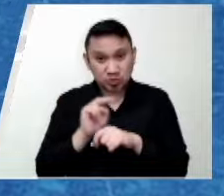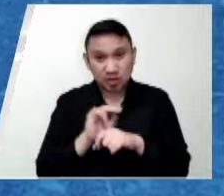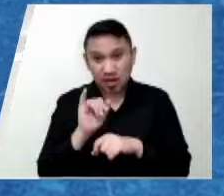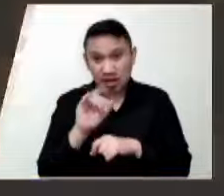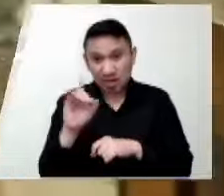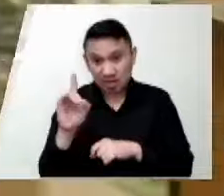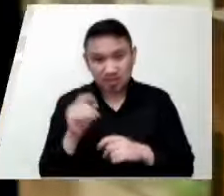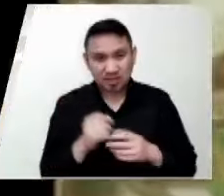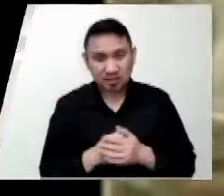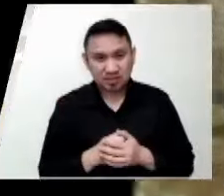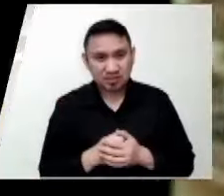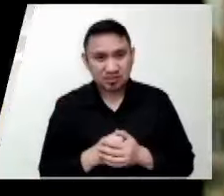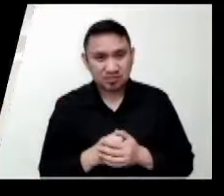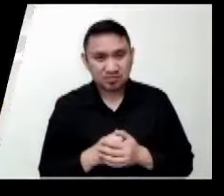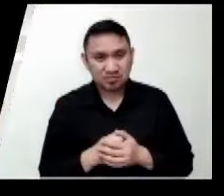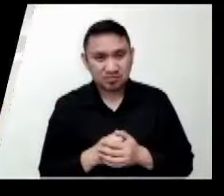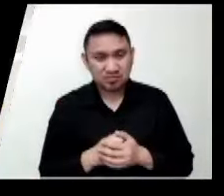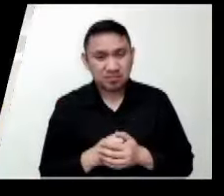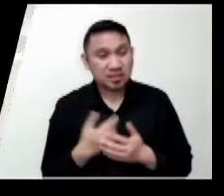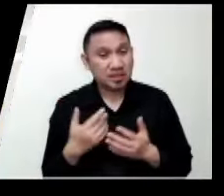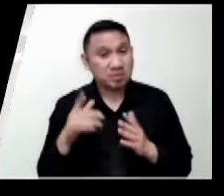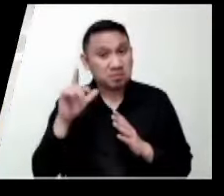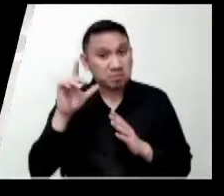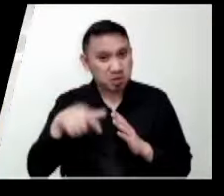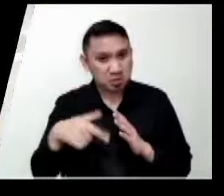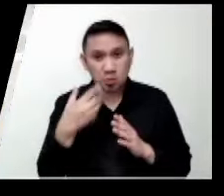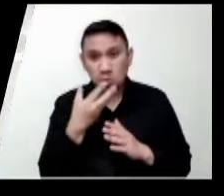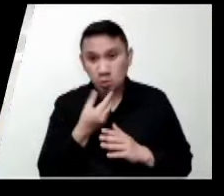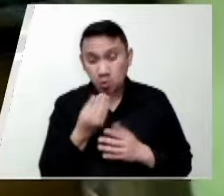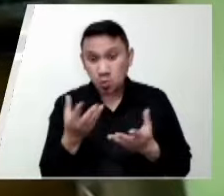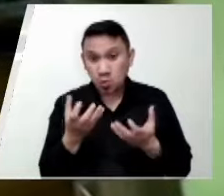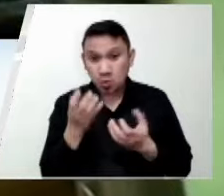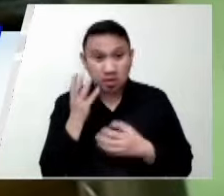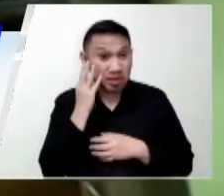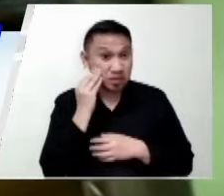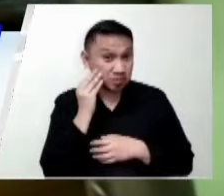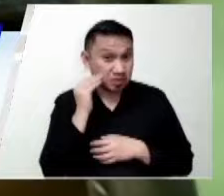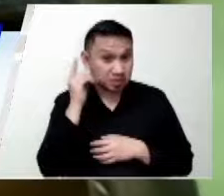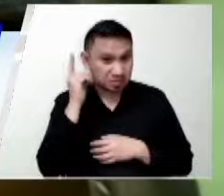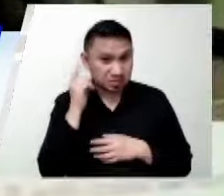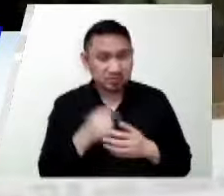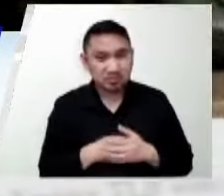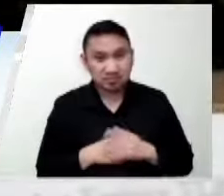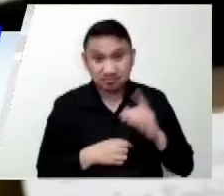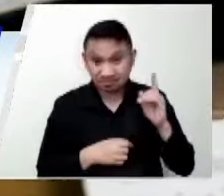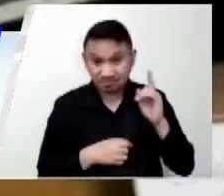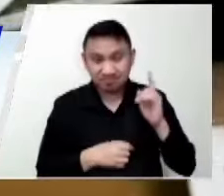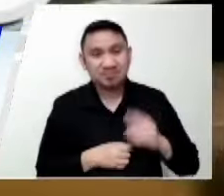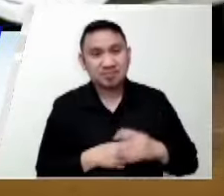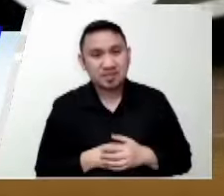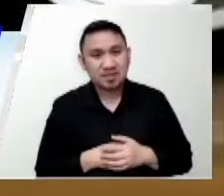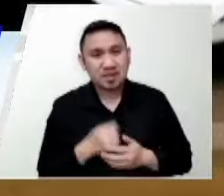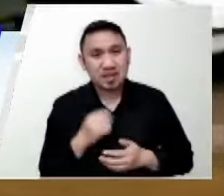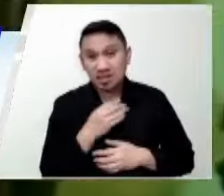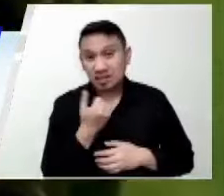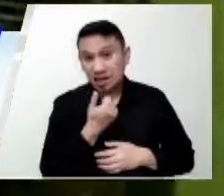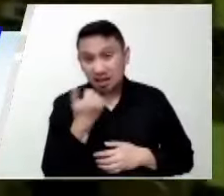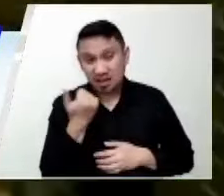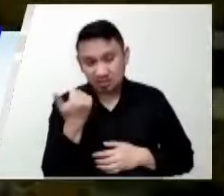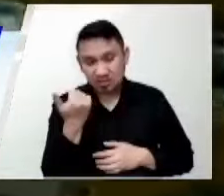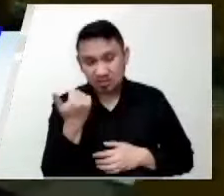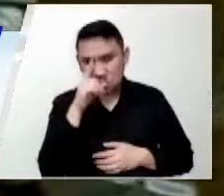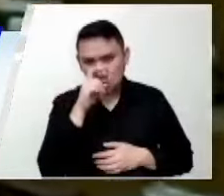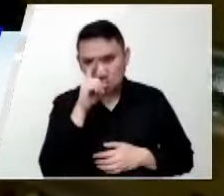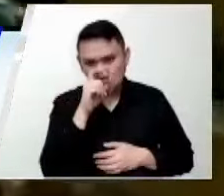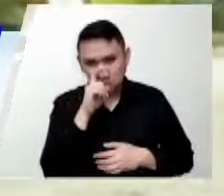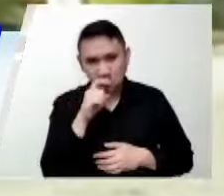ay taskira. Samantala, para sa mga gustong ma-experience ang vintage photography, ang Afghan box ni Clinton, pati na ang iba pa niyang mga lumang cameras, naka-display